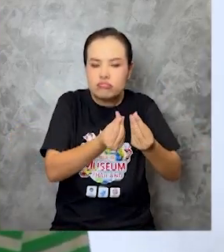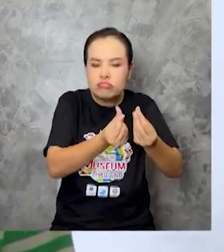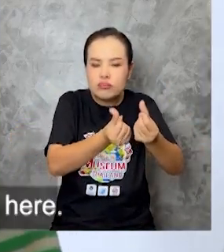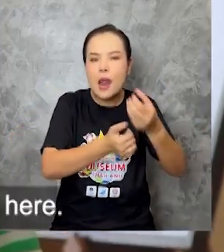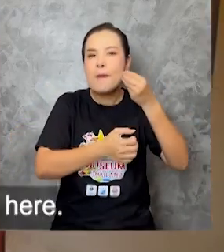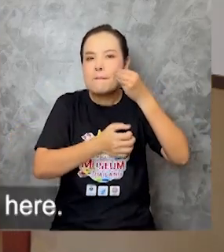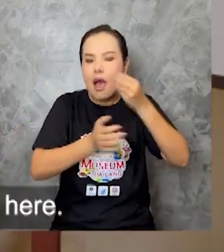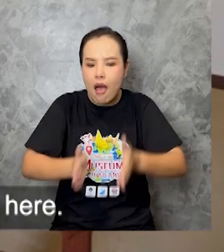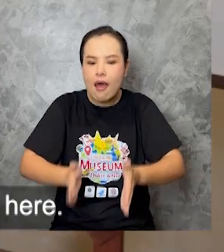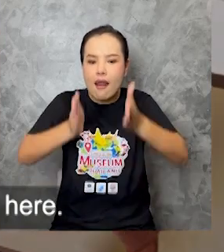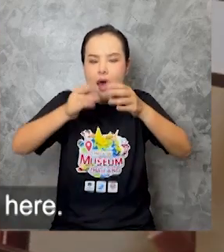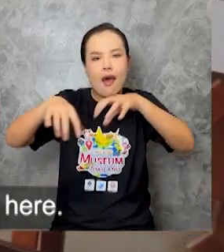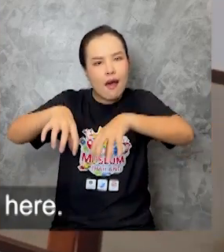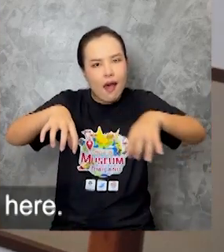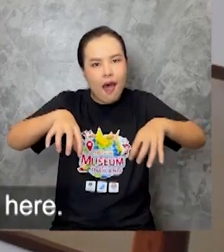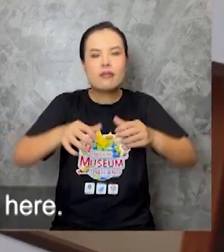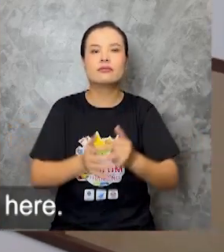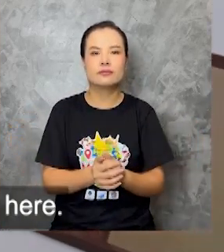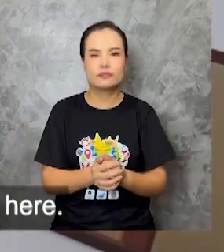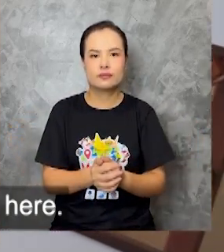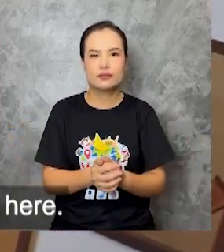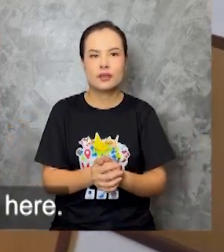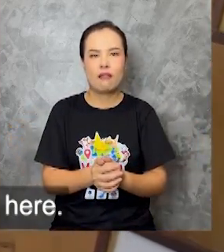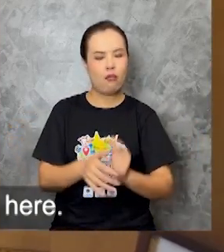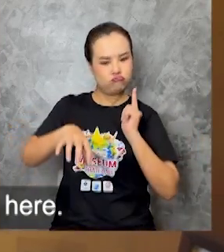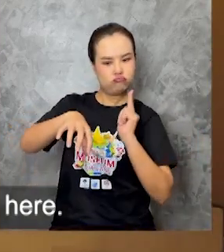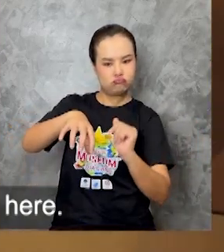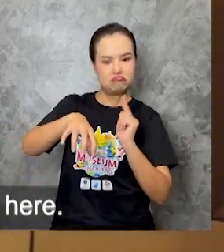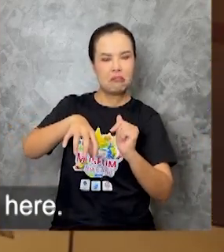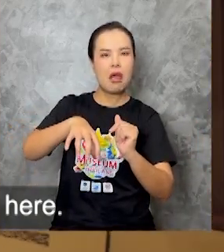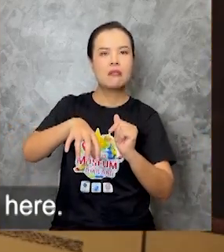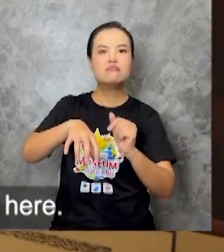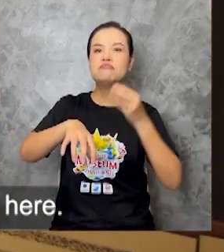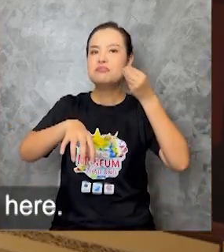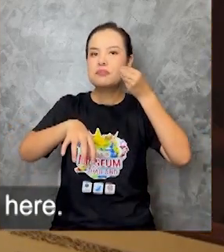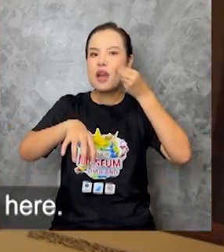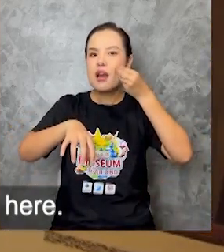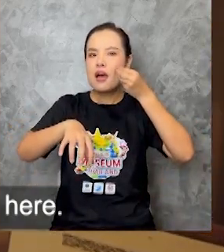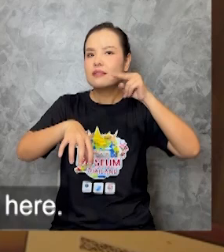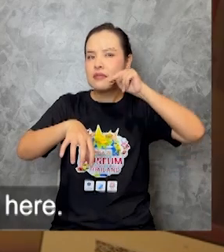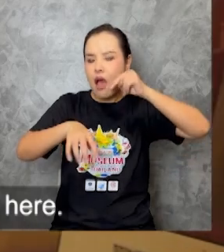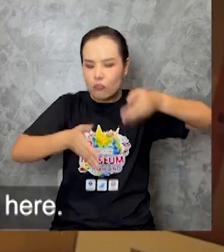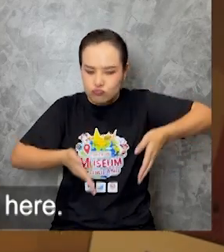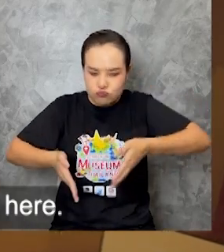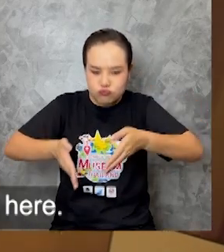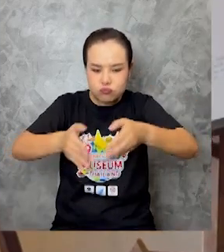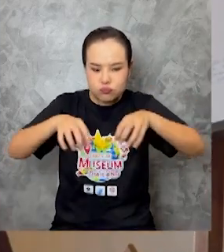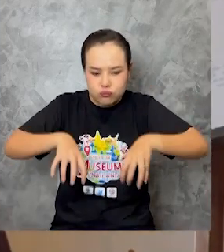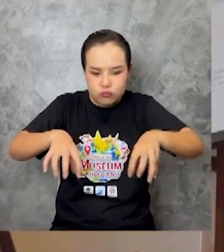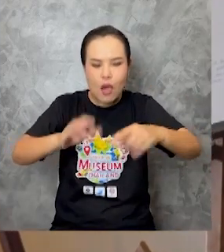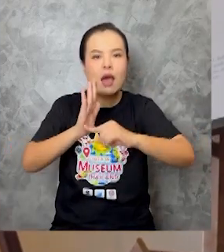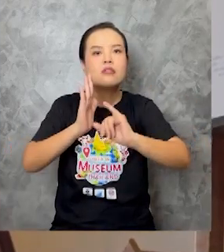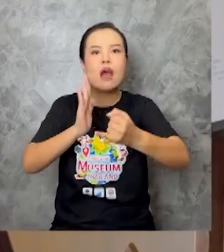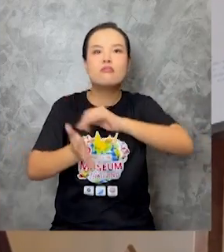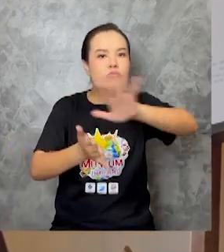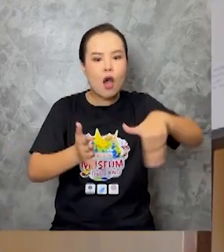ยกรรมของบ้านเรือนอาคารที่มีลักษณะโดดเด่นในชุมชนริมน้ำจันทบุรีเอาไว้ที่นี่ทั้งหมดค่ะ บ้